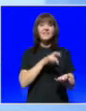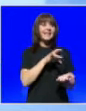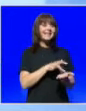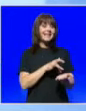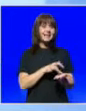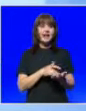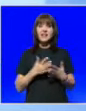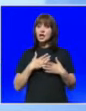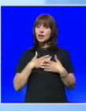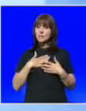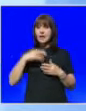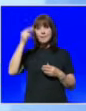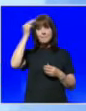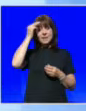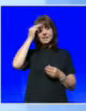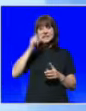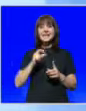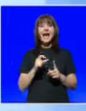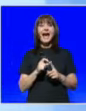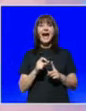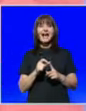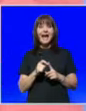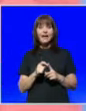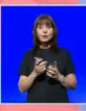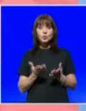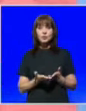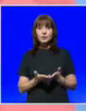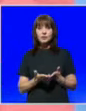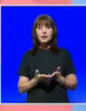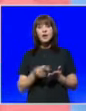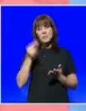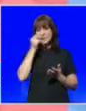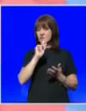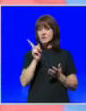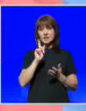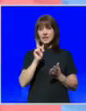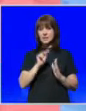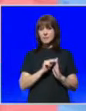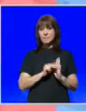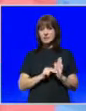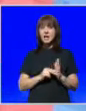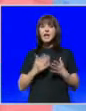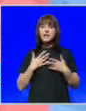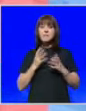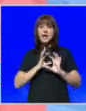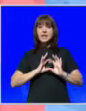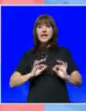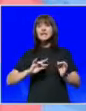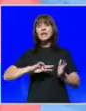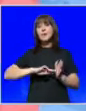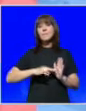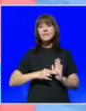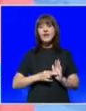реактора, има ли български реактор, който е пресметнат, че ще бъде построен? Не, българските не бяха пресметнати, тъй като ние нямаме ясен план